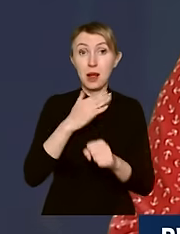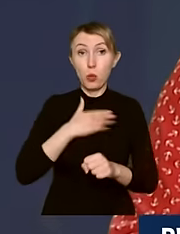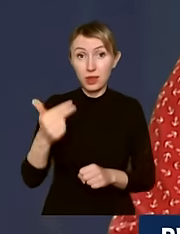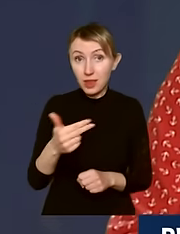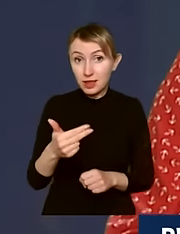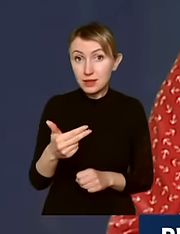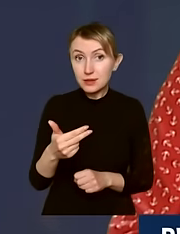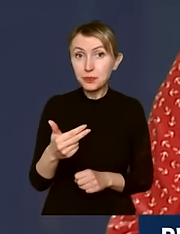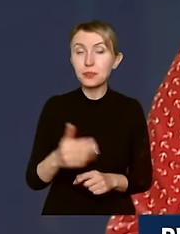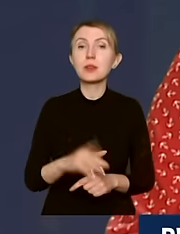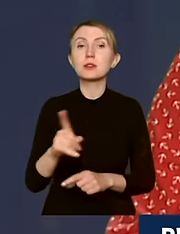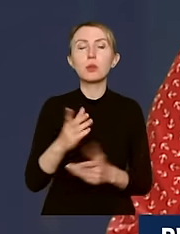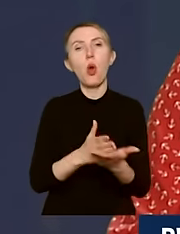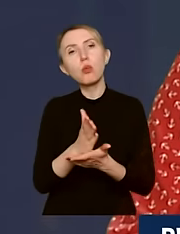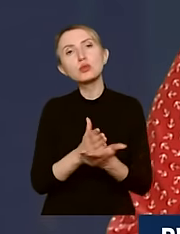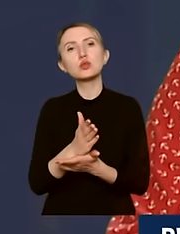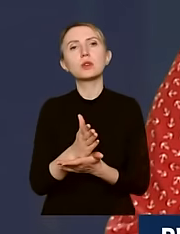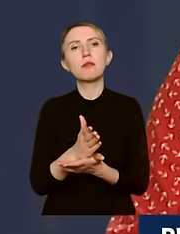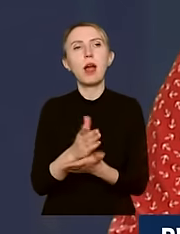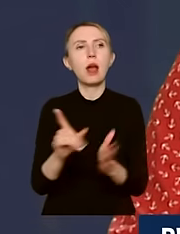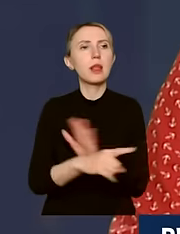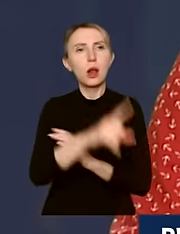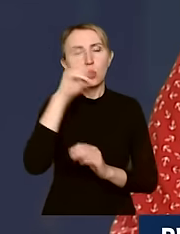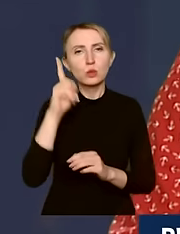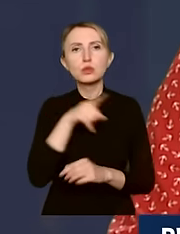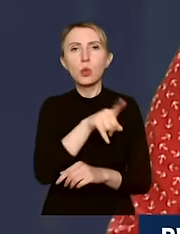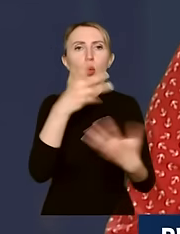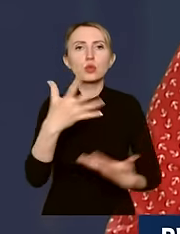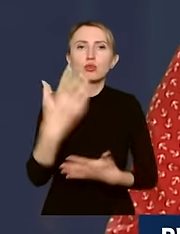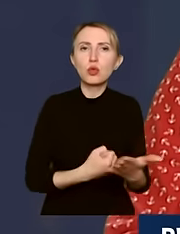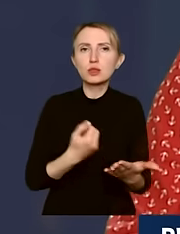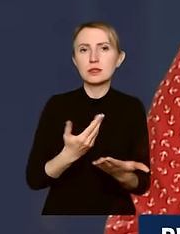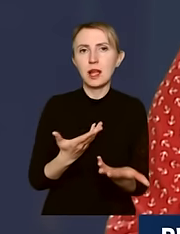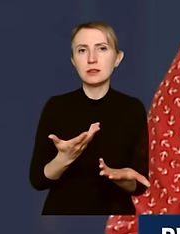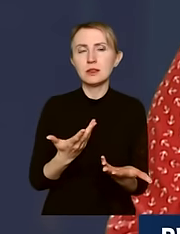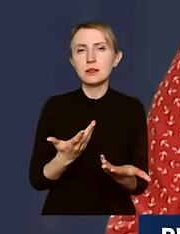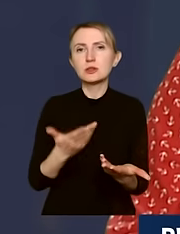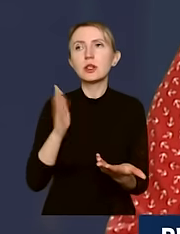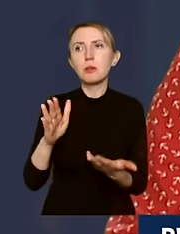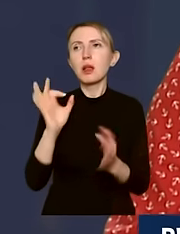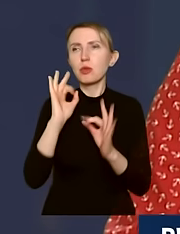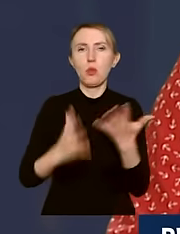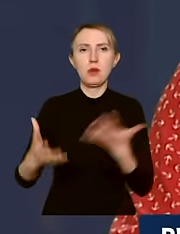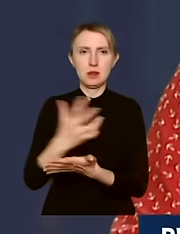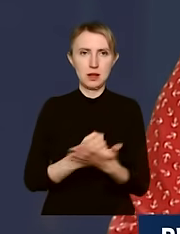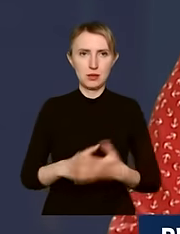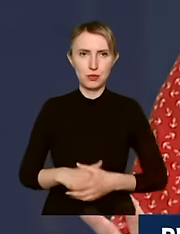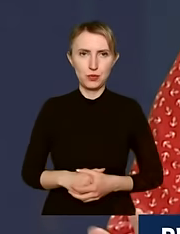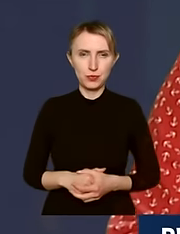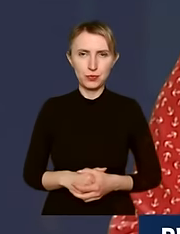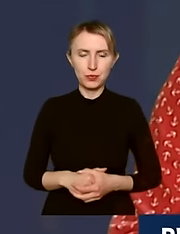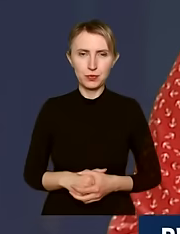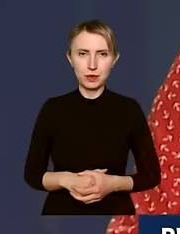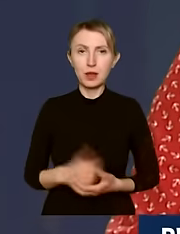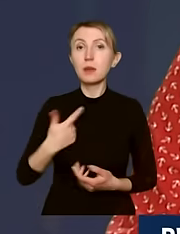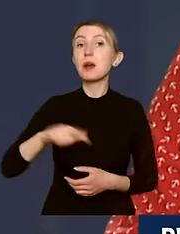żeby obsługiwać tych, którzy w tym czasie chcą skorzystać z pewnych usług, byli godnie wynagradzani i myślę, że tego jako Lewica,